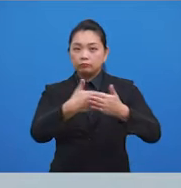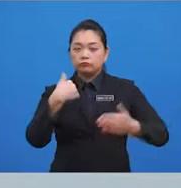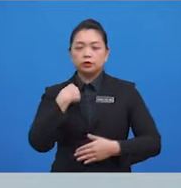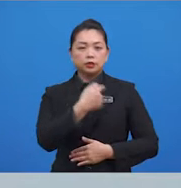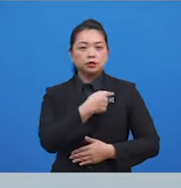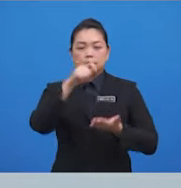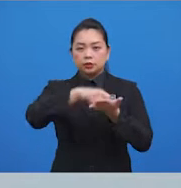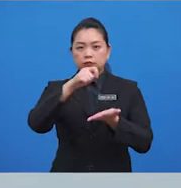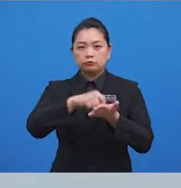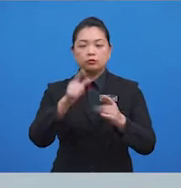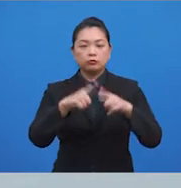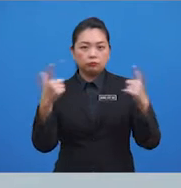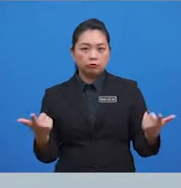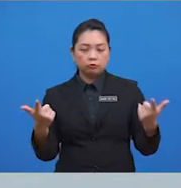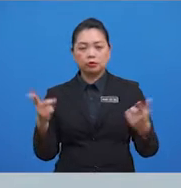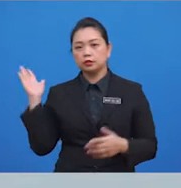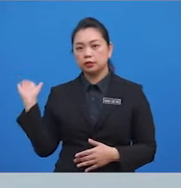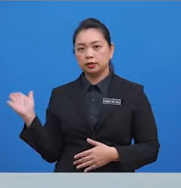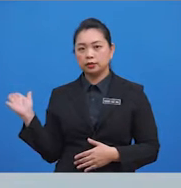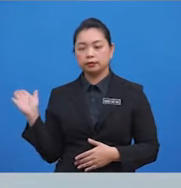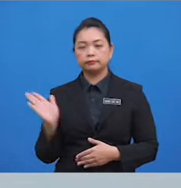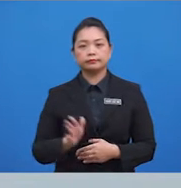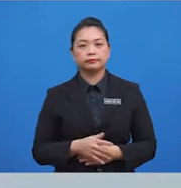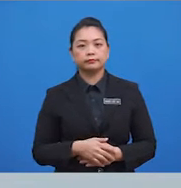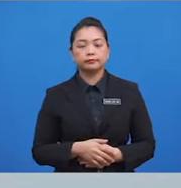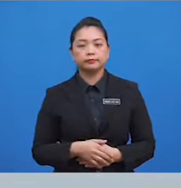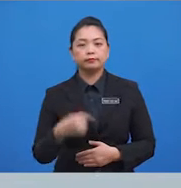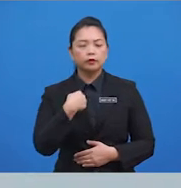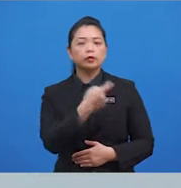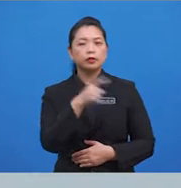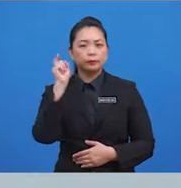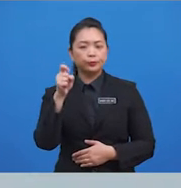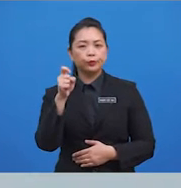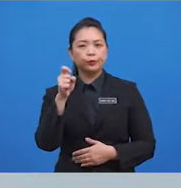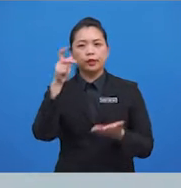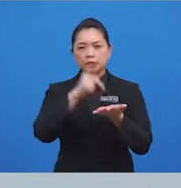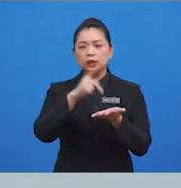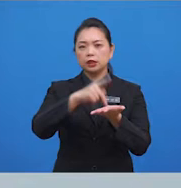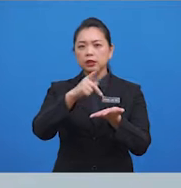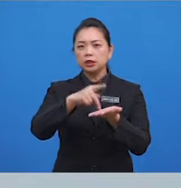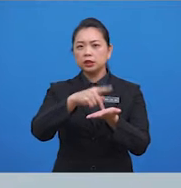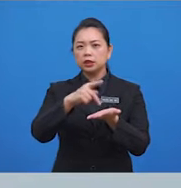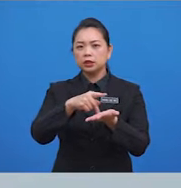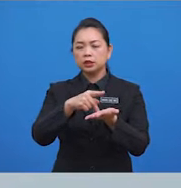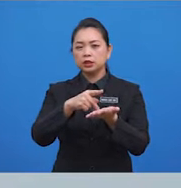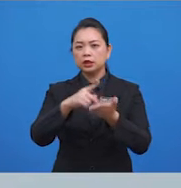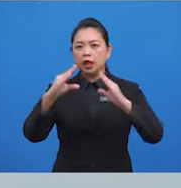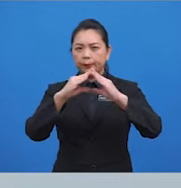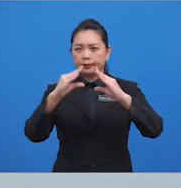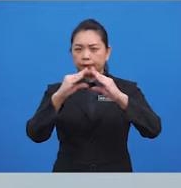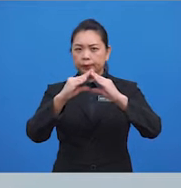kita menghitung luas gabungan bentuk 3D tersebut, kita perlu menghitung sending bagi